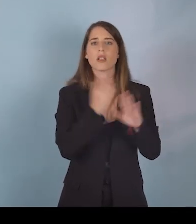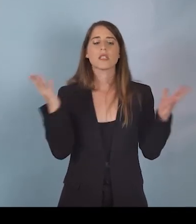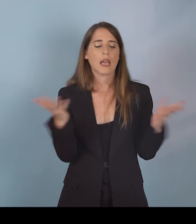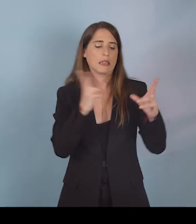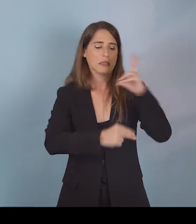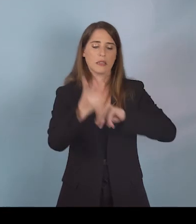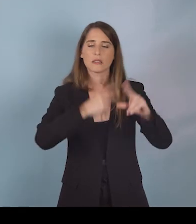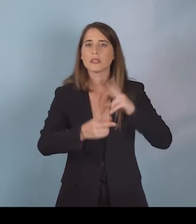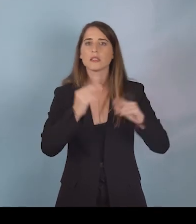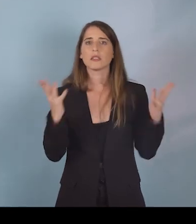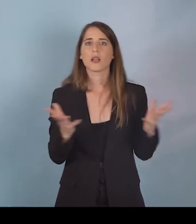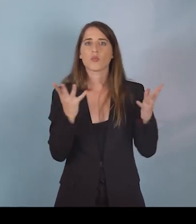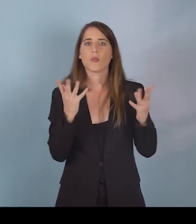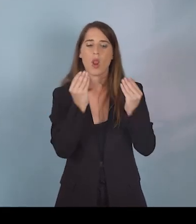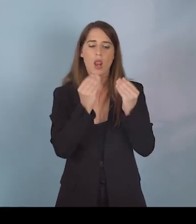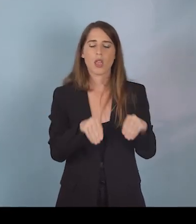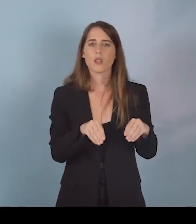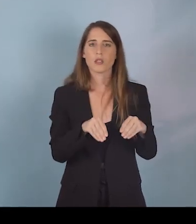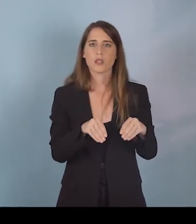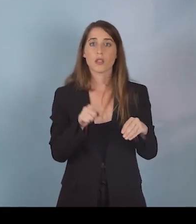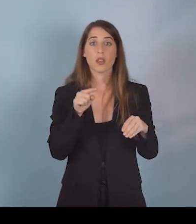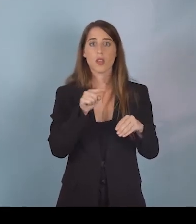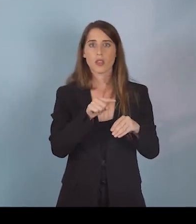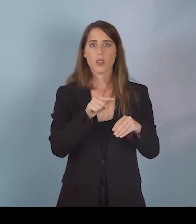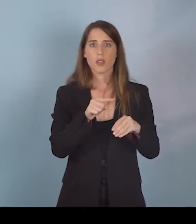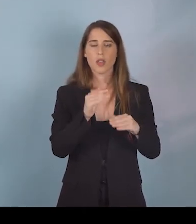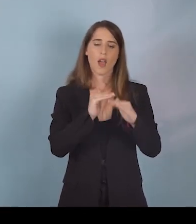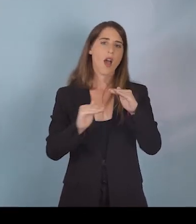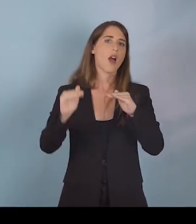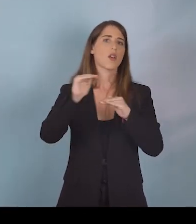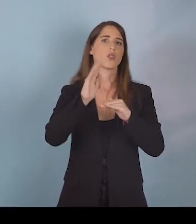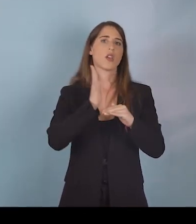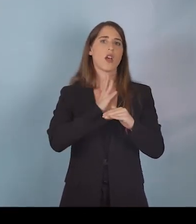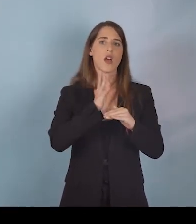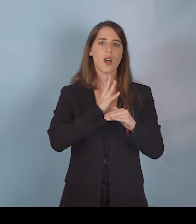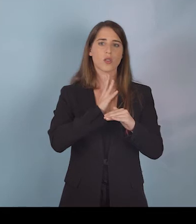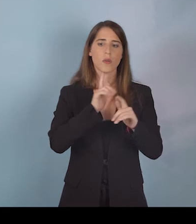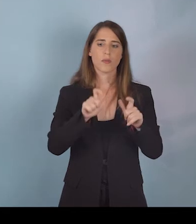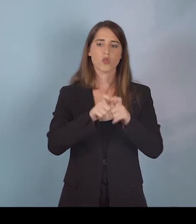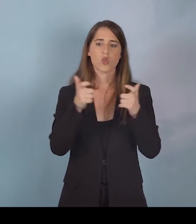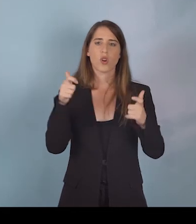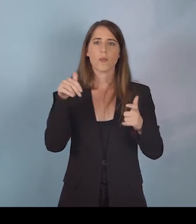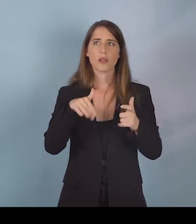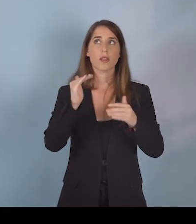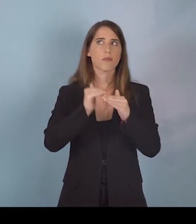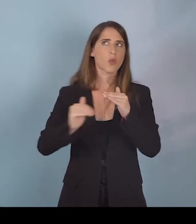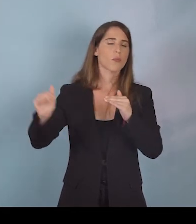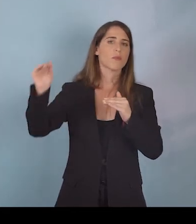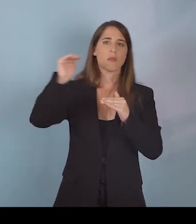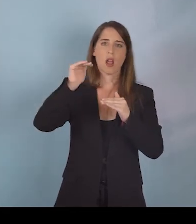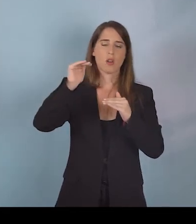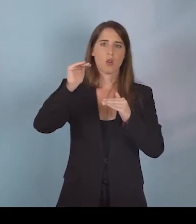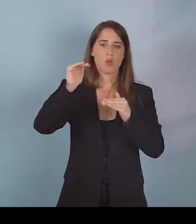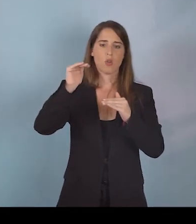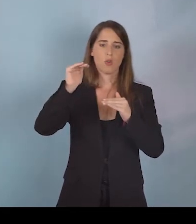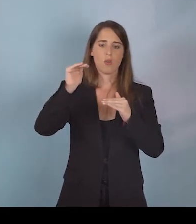βλέποντας το πρόβλημα που υπάρχει, θέλουν να γίνει κάποια παρέμβαση, να γίνει κάποια συζήτηση, όπου εκεί από ανώτερα άτομα,